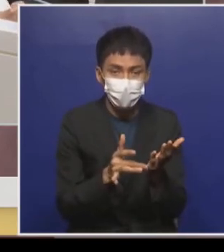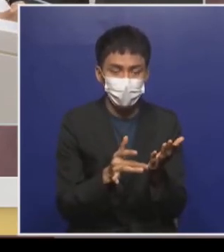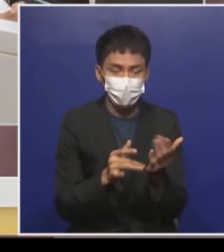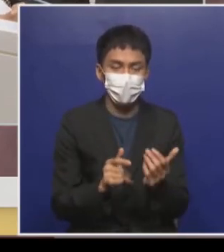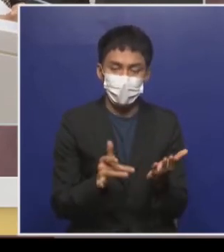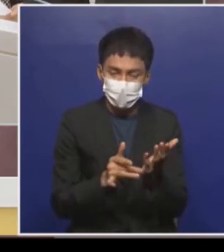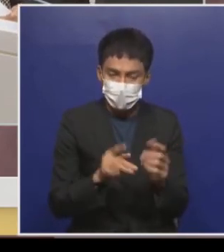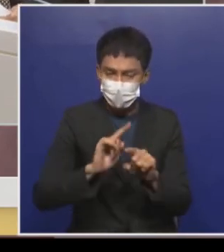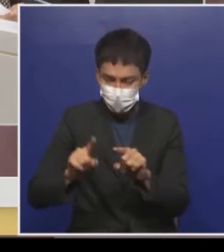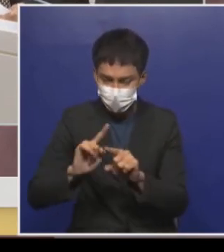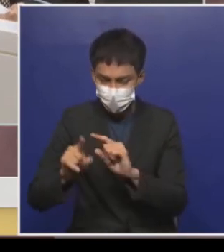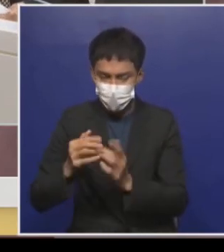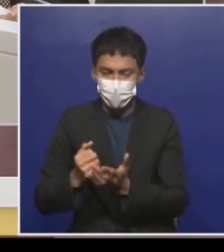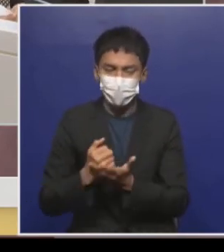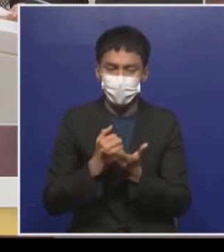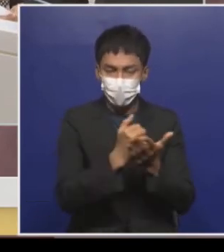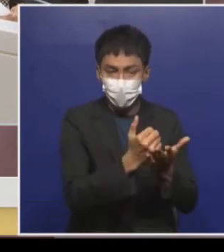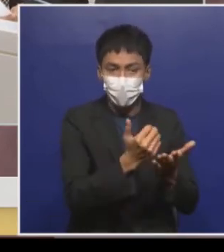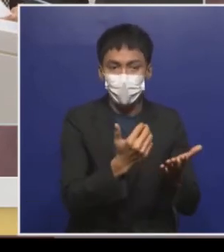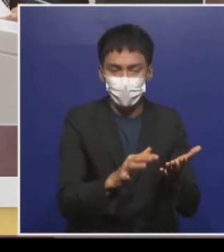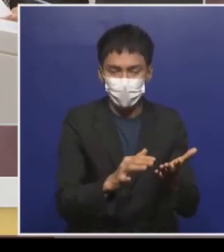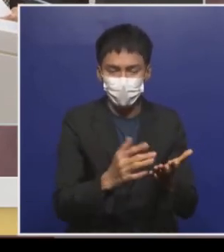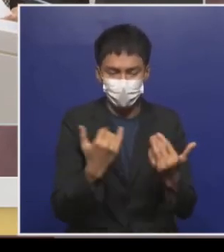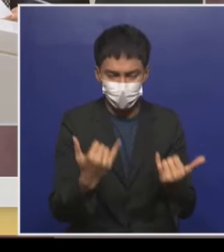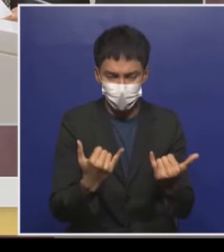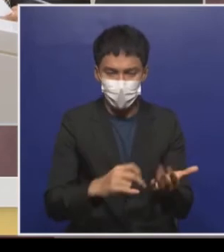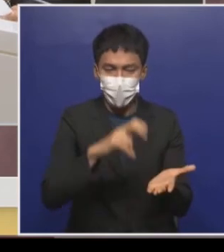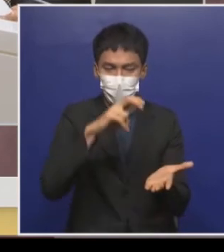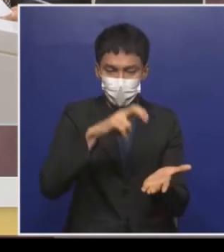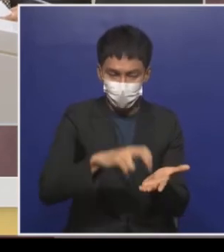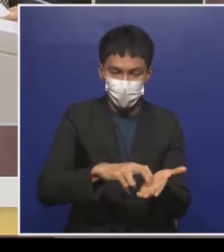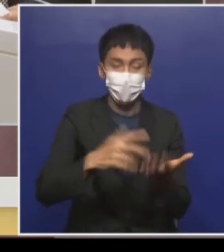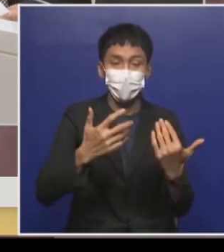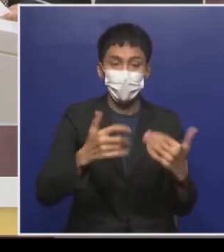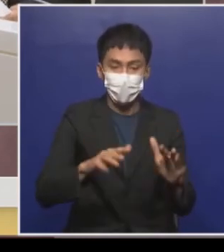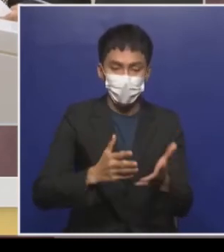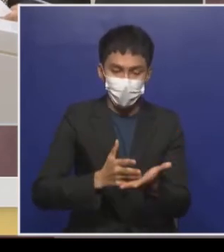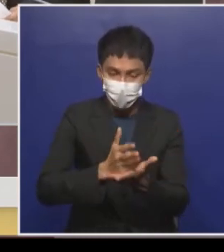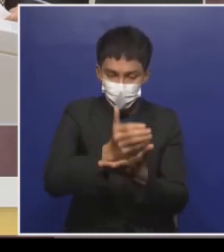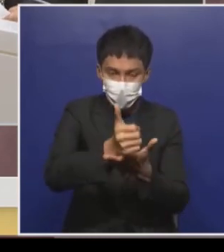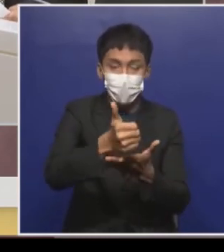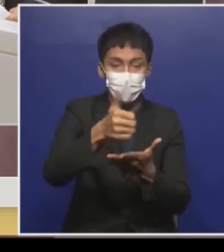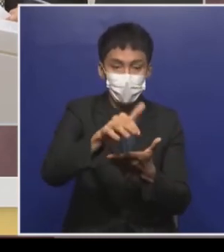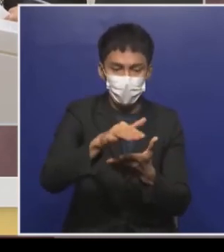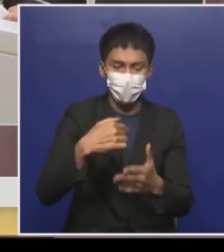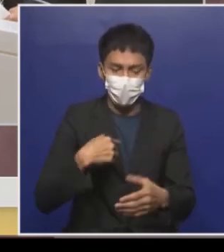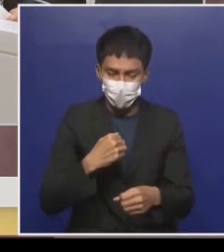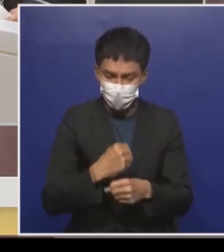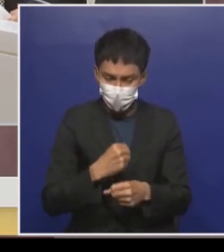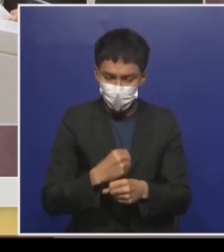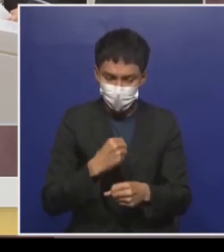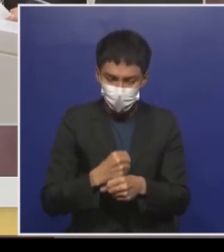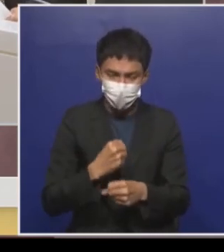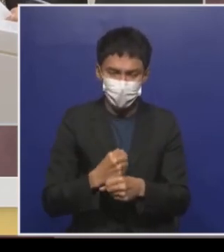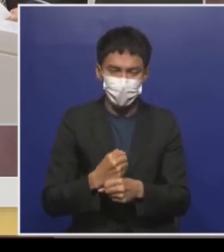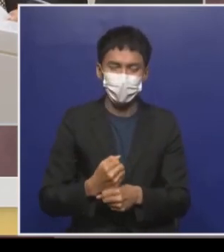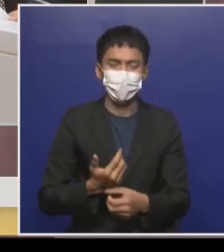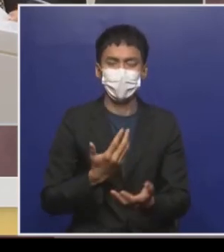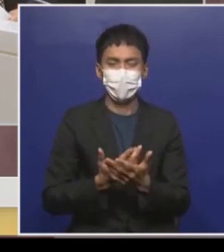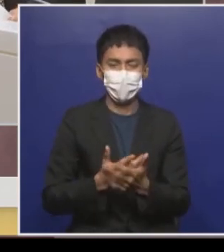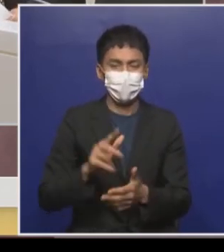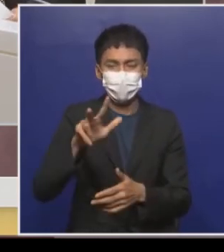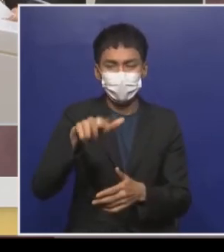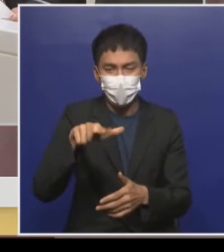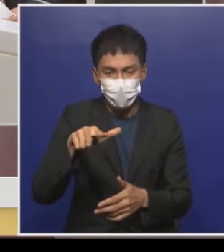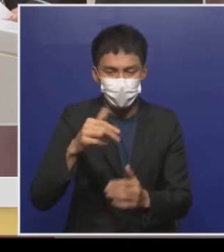องสงอุ3,000 บา ททานเสนอ